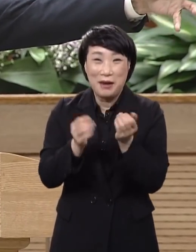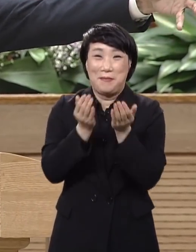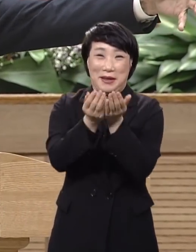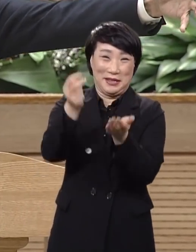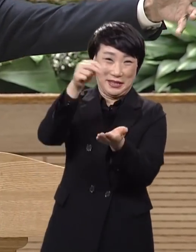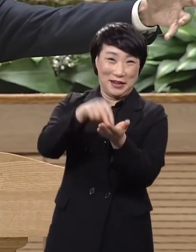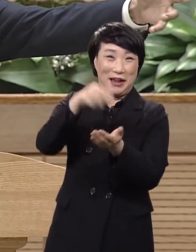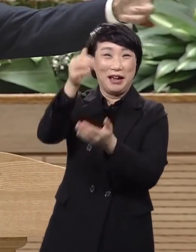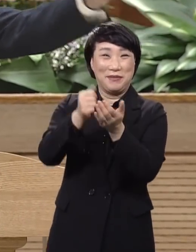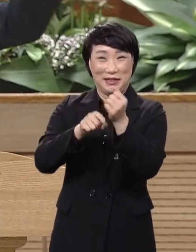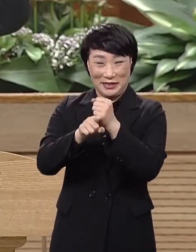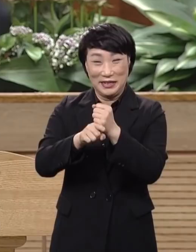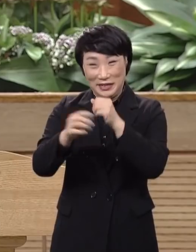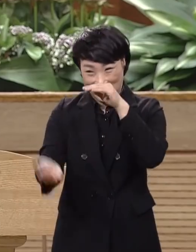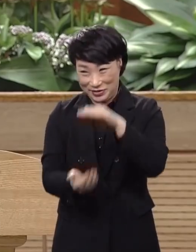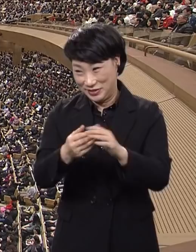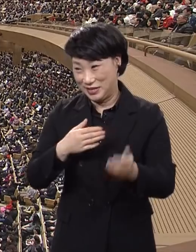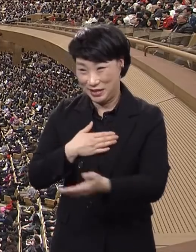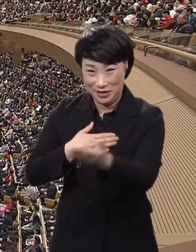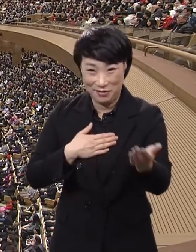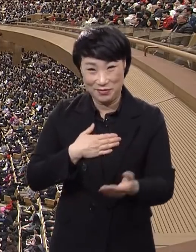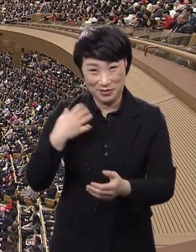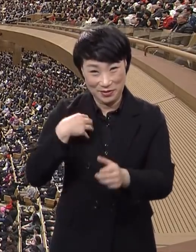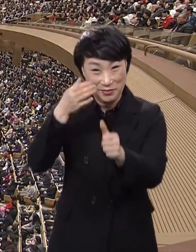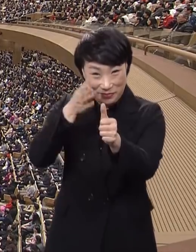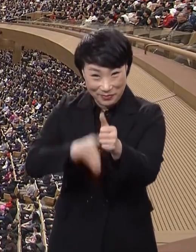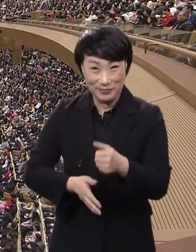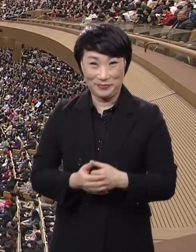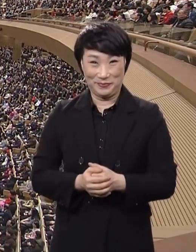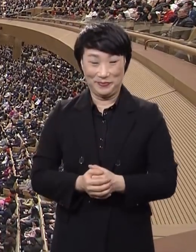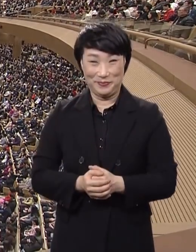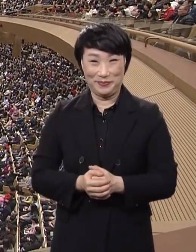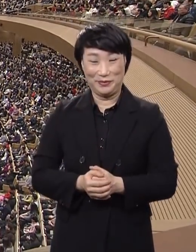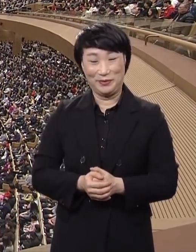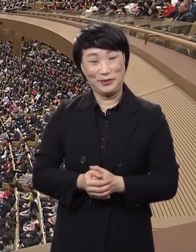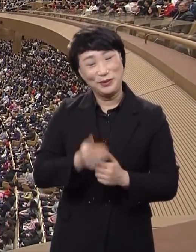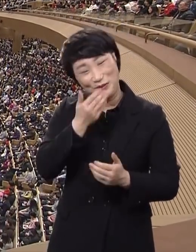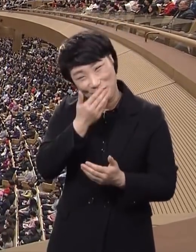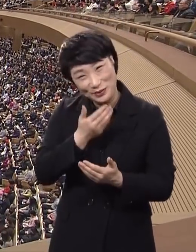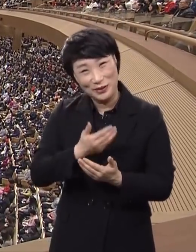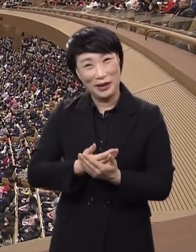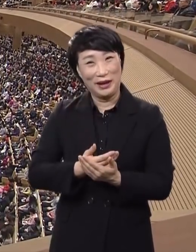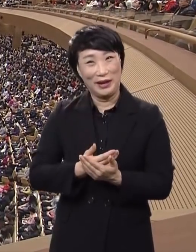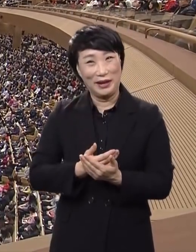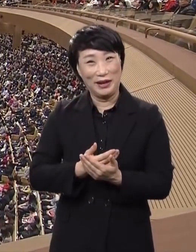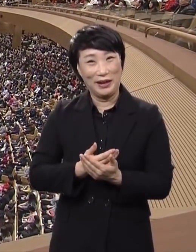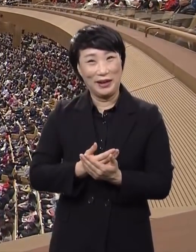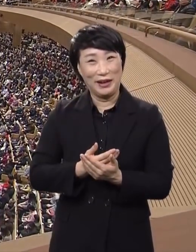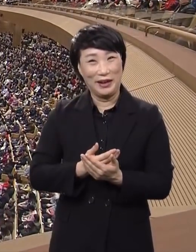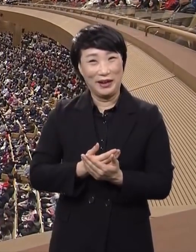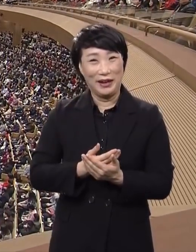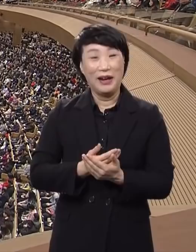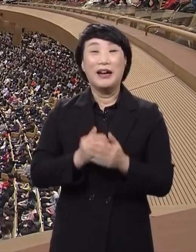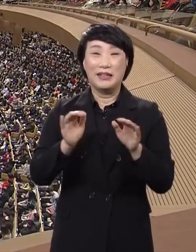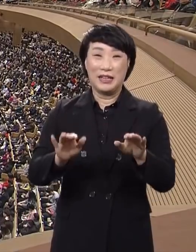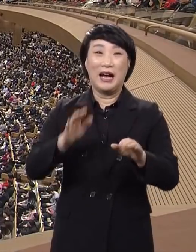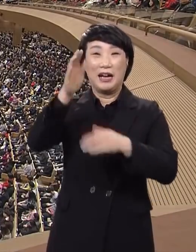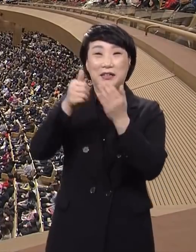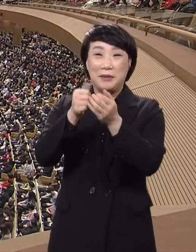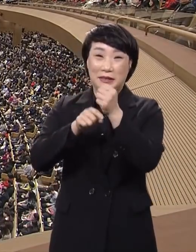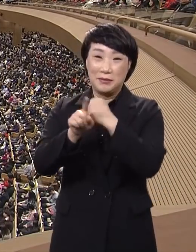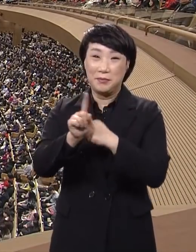뜻을 이루는 여러분 되기를 주님의 이름으로 축원합니다. 얼마나 중요하고. 그래서